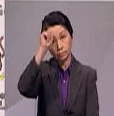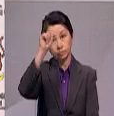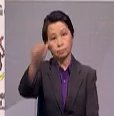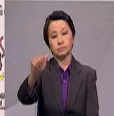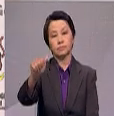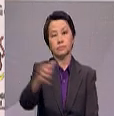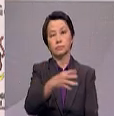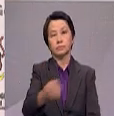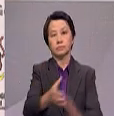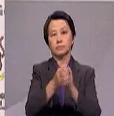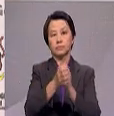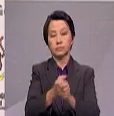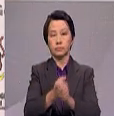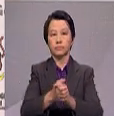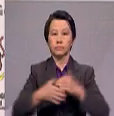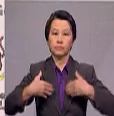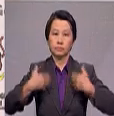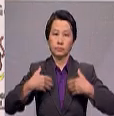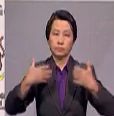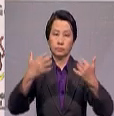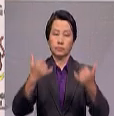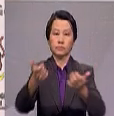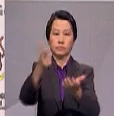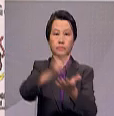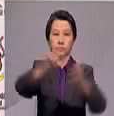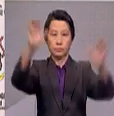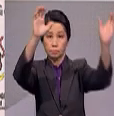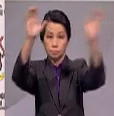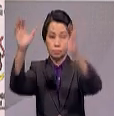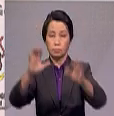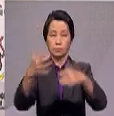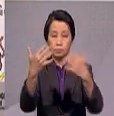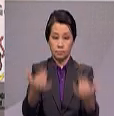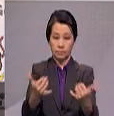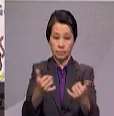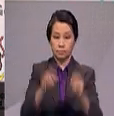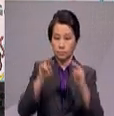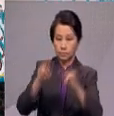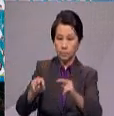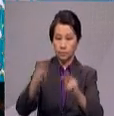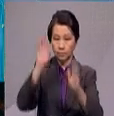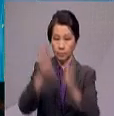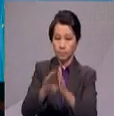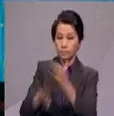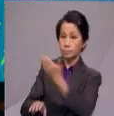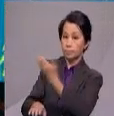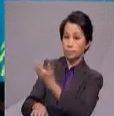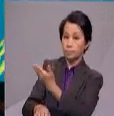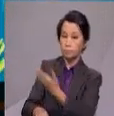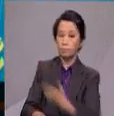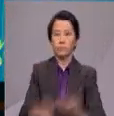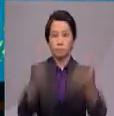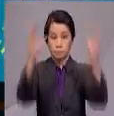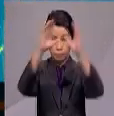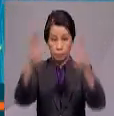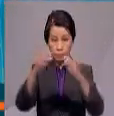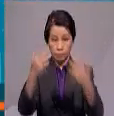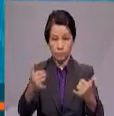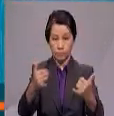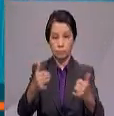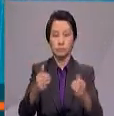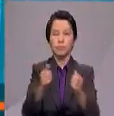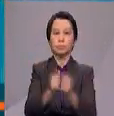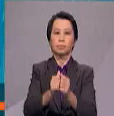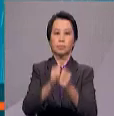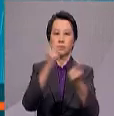Assalamualaikum dan salam sejahtera. Kita mulakan laporan cuaca pada hari ini dengan melihat keadaan cuaca semasa. Cuaca semasa kini masih lagi